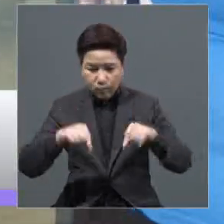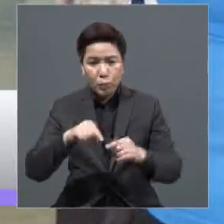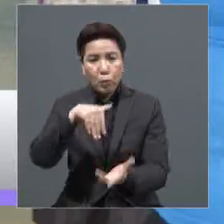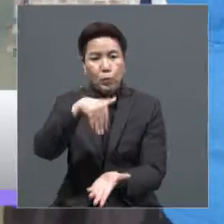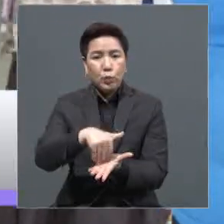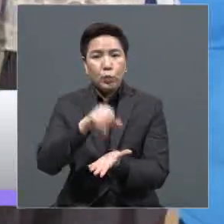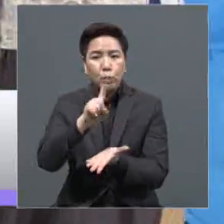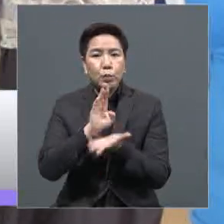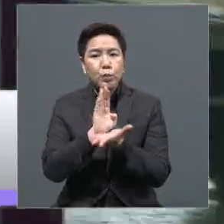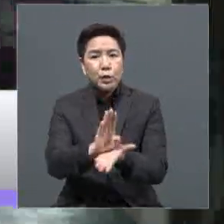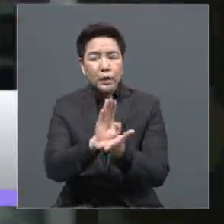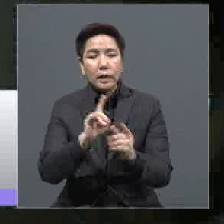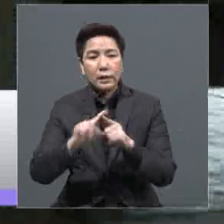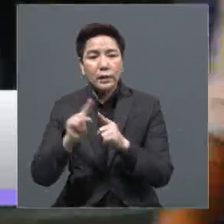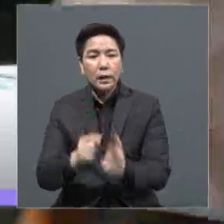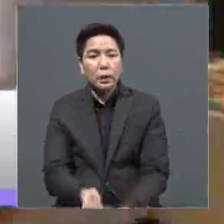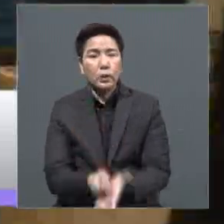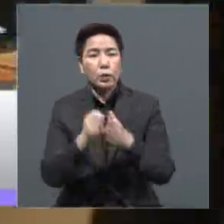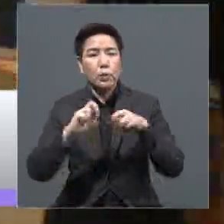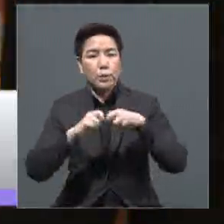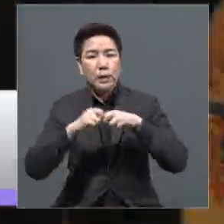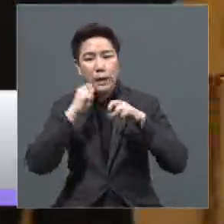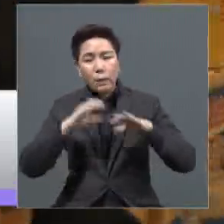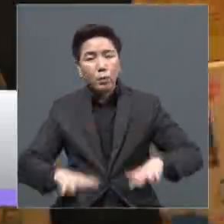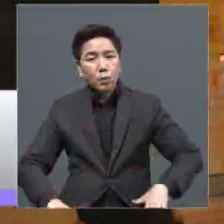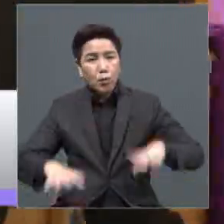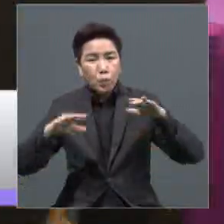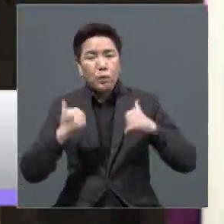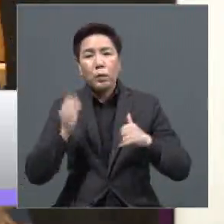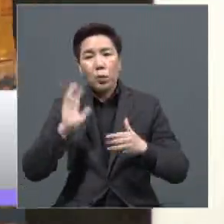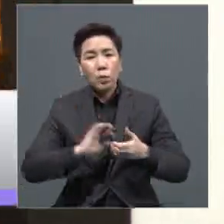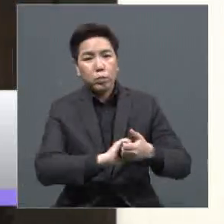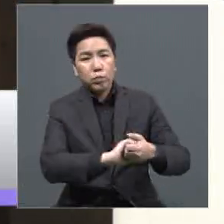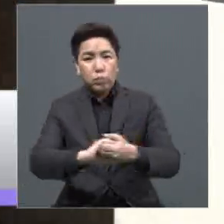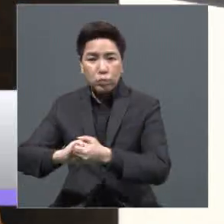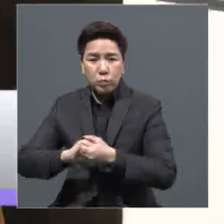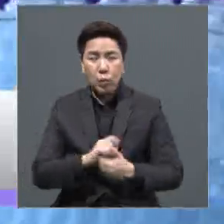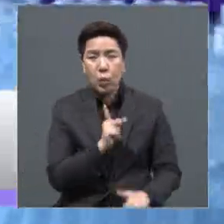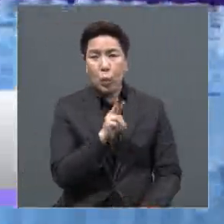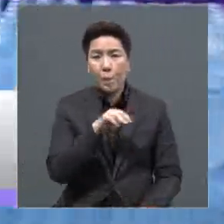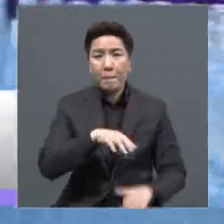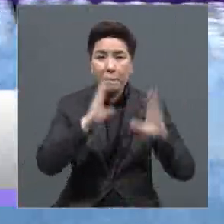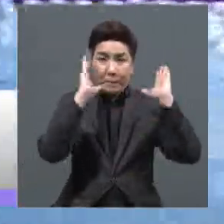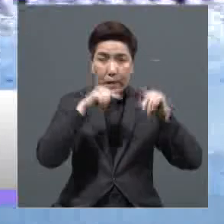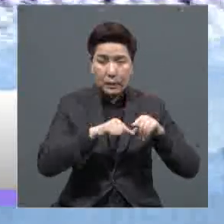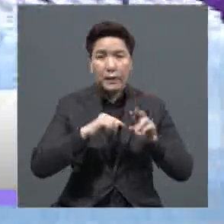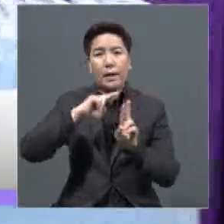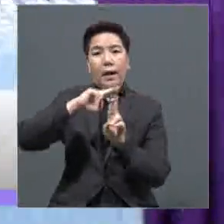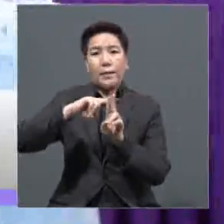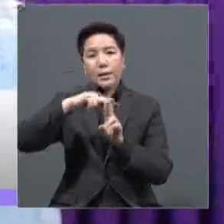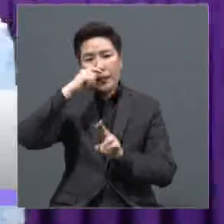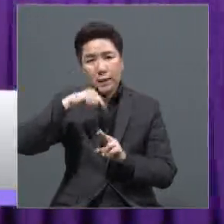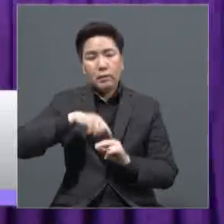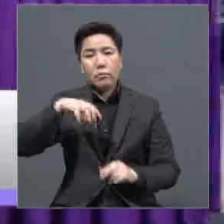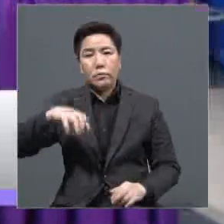ศูนย์รับบริจาคสิ่งของช่วยเหลือผู้ประสบภัยน้ำท่วมซึ่งก็เป็นความร่วมมือกันระหว่างกรมประชาสัมพันธ์สภากาชาตไทย